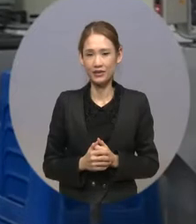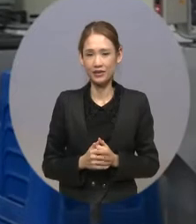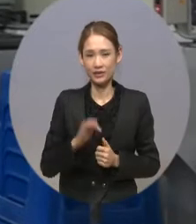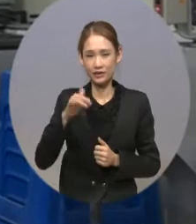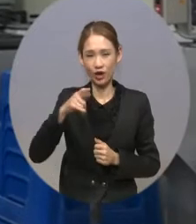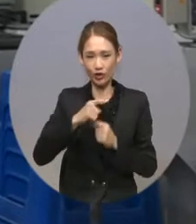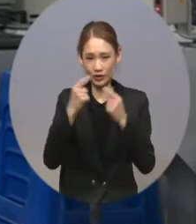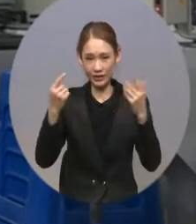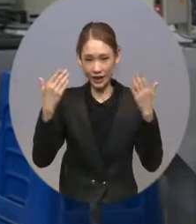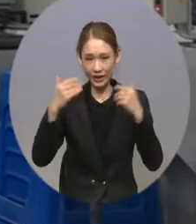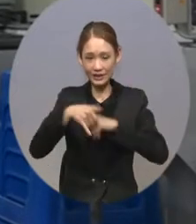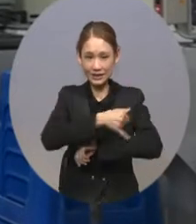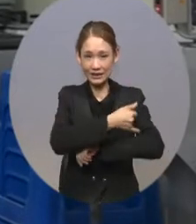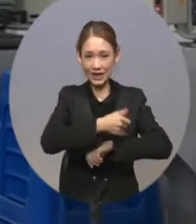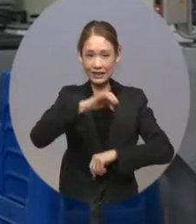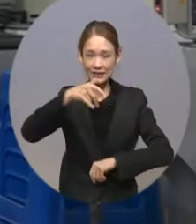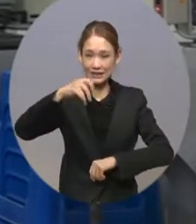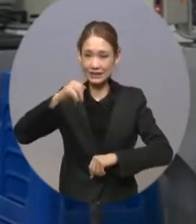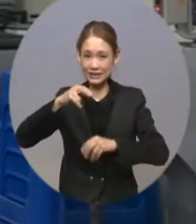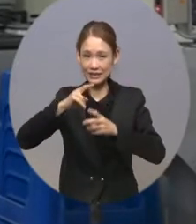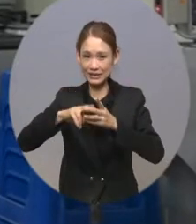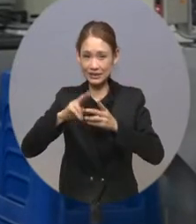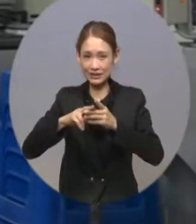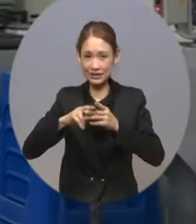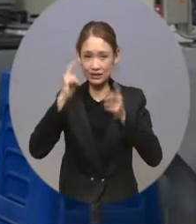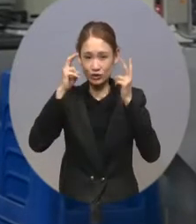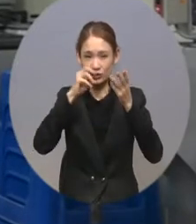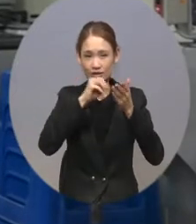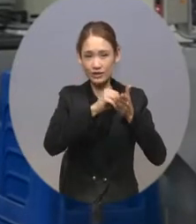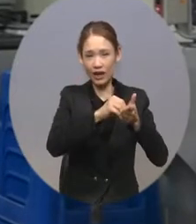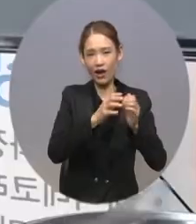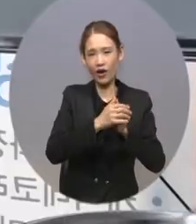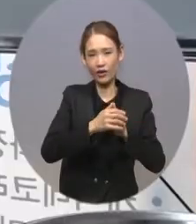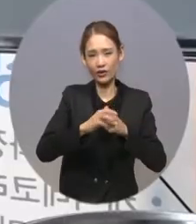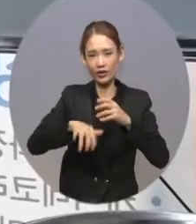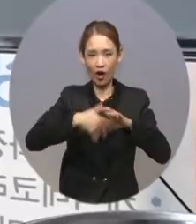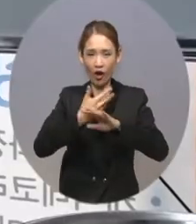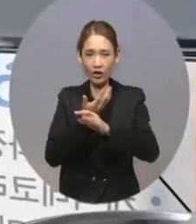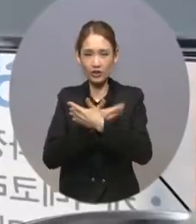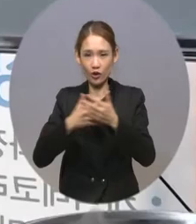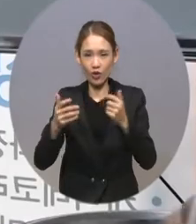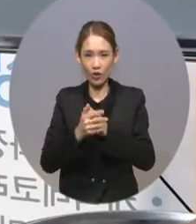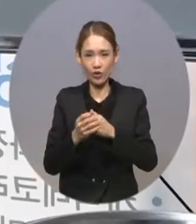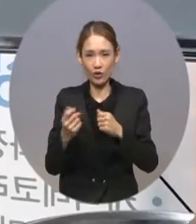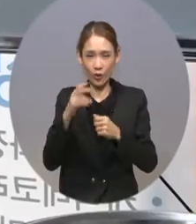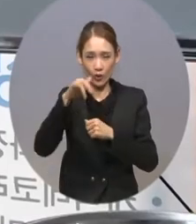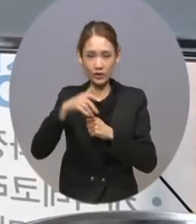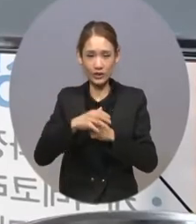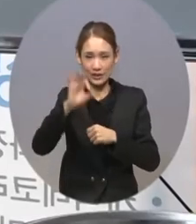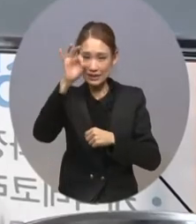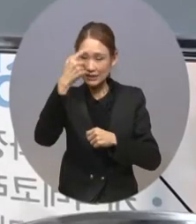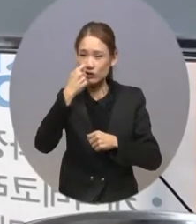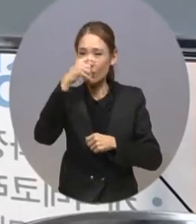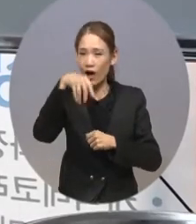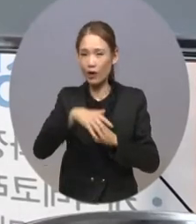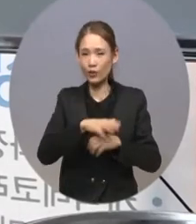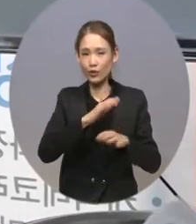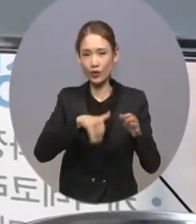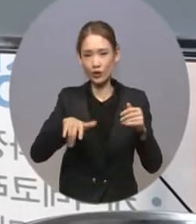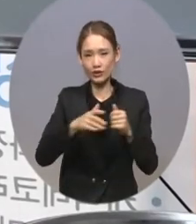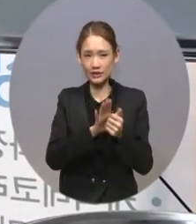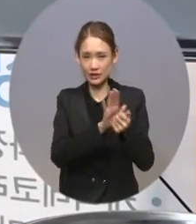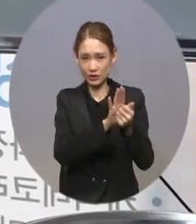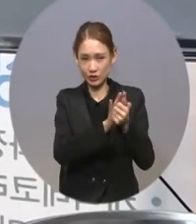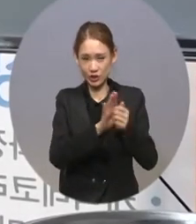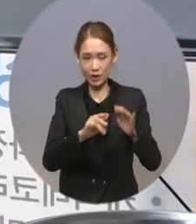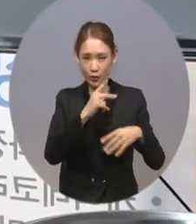청운대학교 디자인 싱킹센터와 시청업혁신원이 주관 주최하고 홍주제과기술학원과 주식회사 손양이 지원한